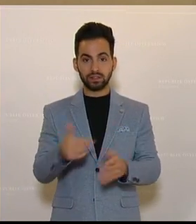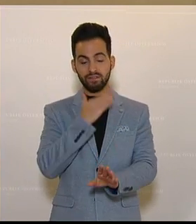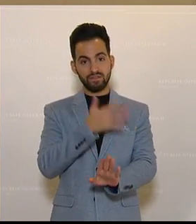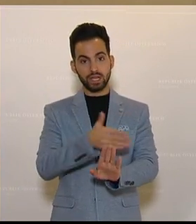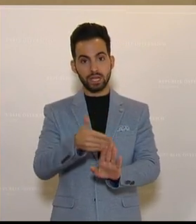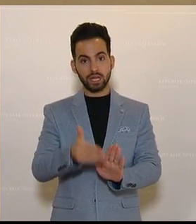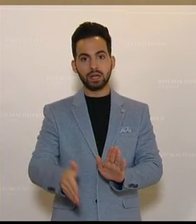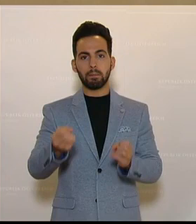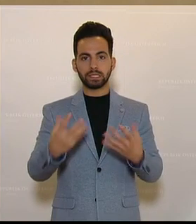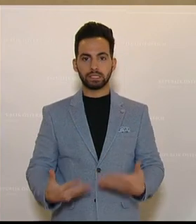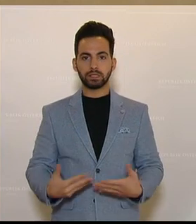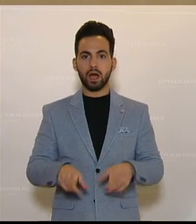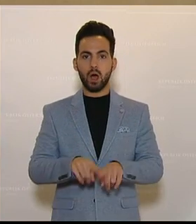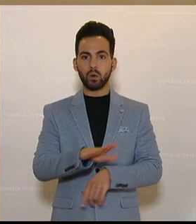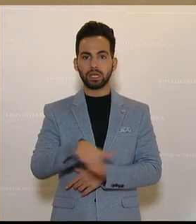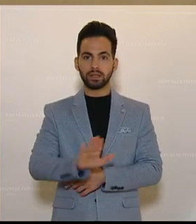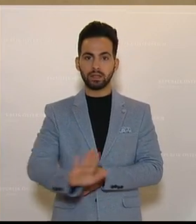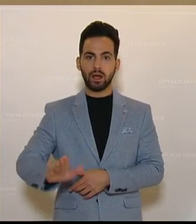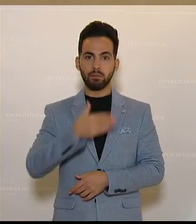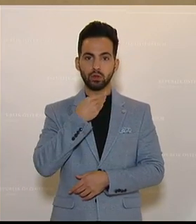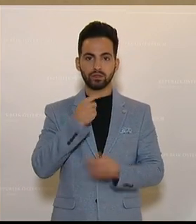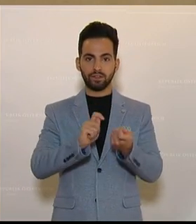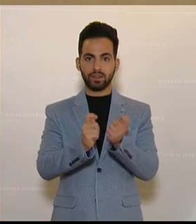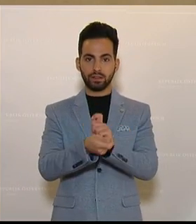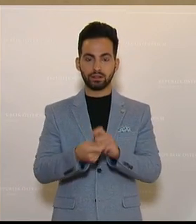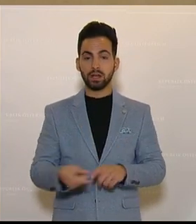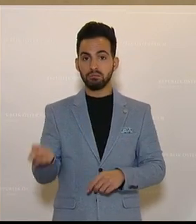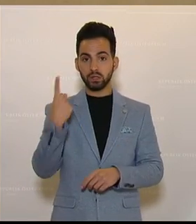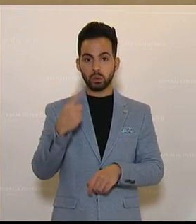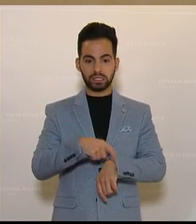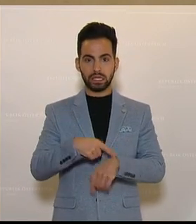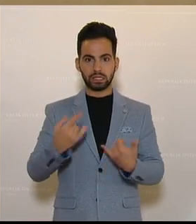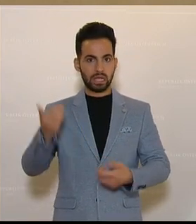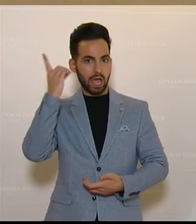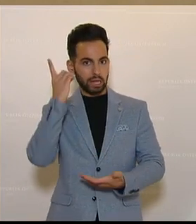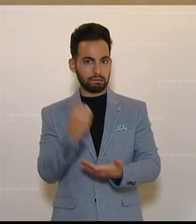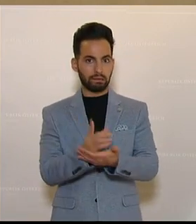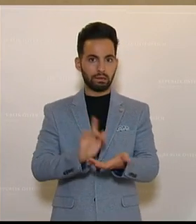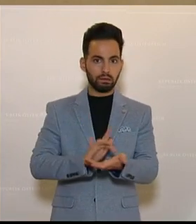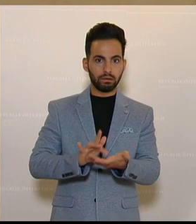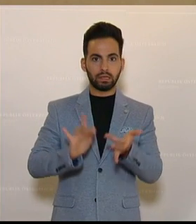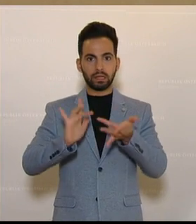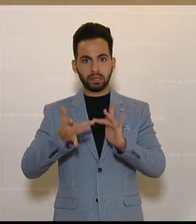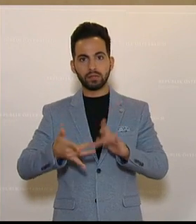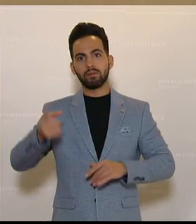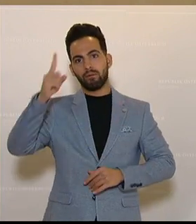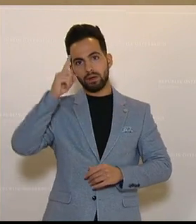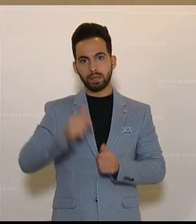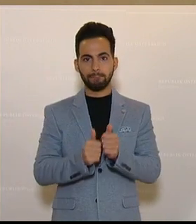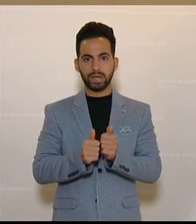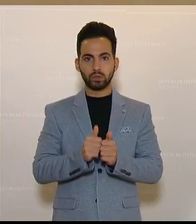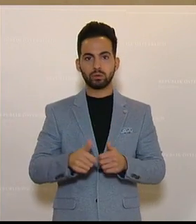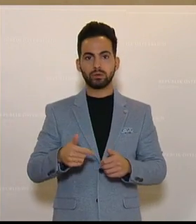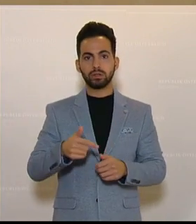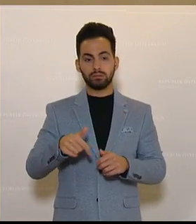passiert. Auch die Bedürfnisse der Kinder haben sich geändert. Gerade in Zeiten von Handys und Internet wissen wir, dass die Berechnungen aus